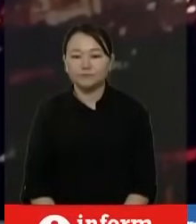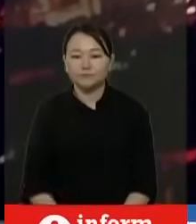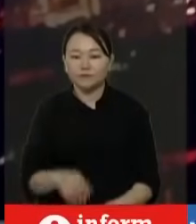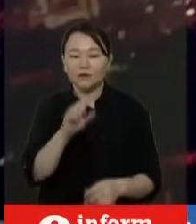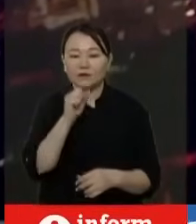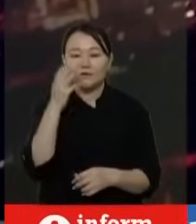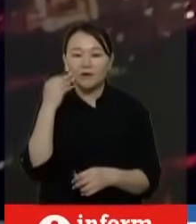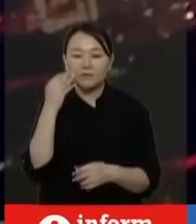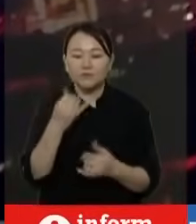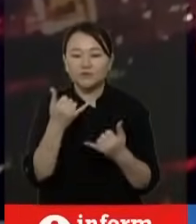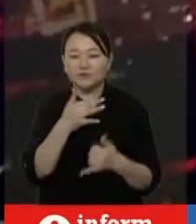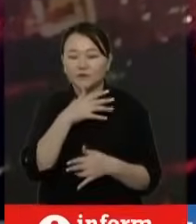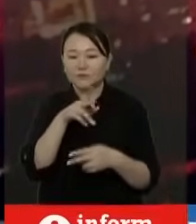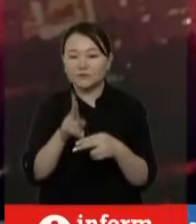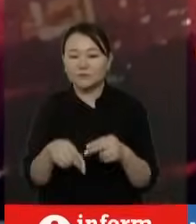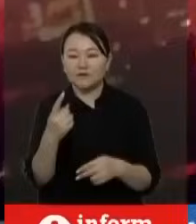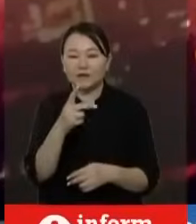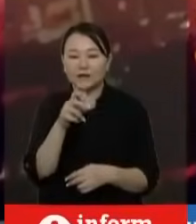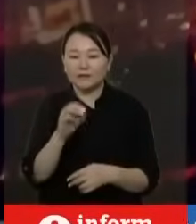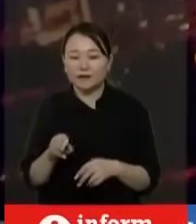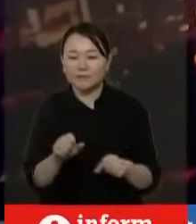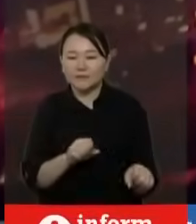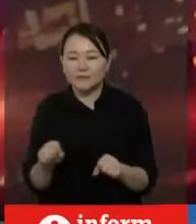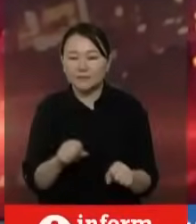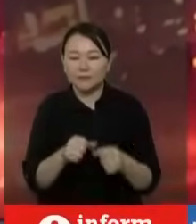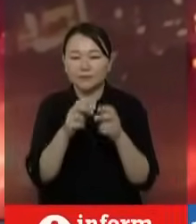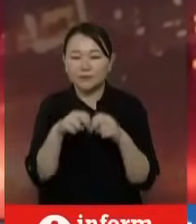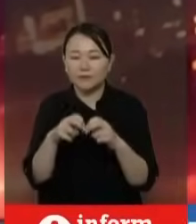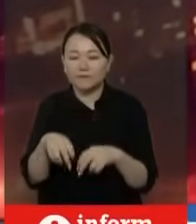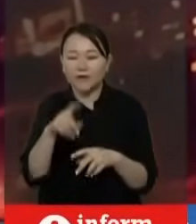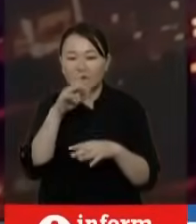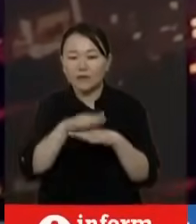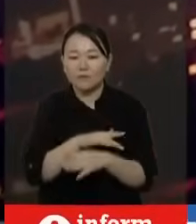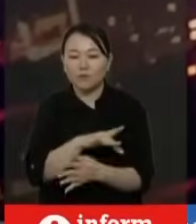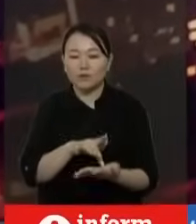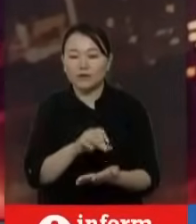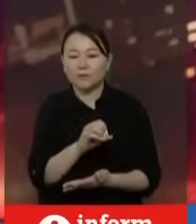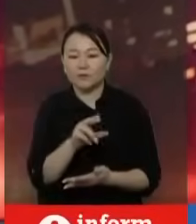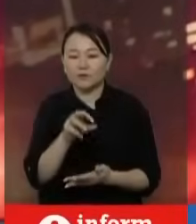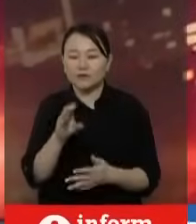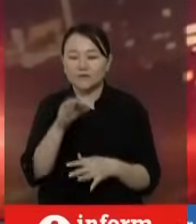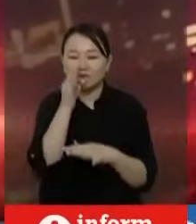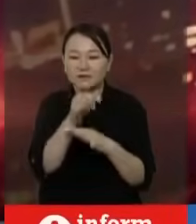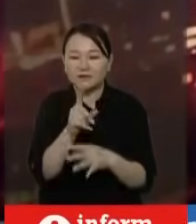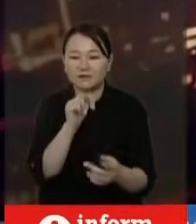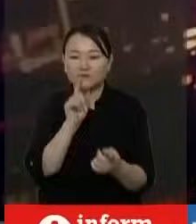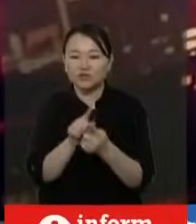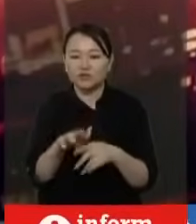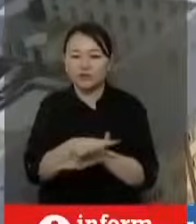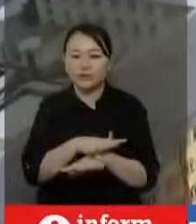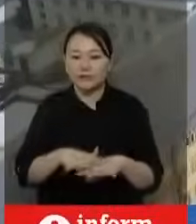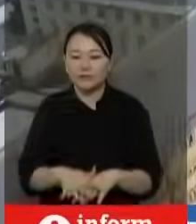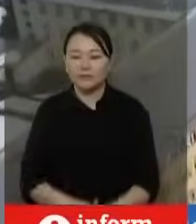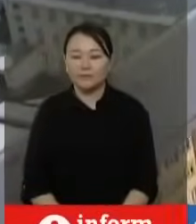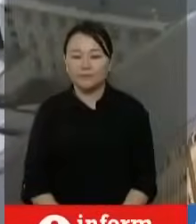А в Алматы тем временем завершен первый этап сейсмо-аудита. Об этом рассказал аким мегаполиса Ербулат Досаев на встрече с населением.